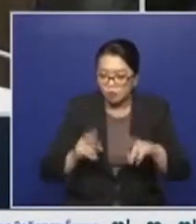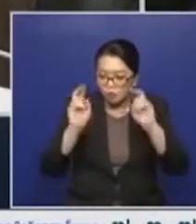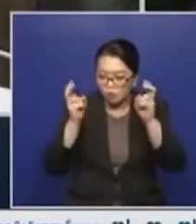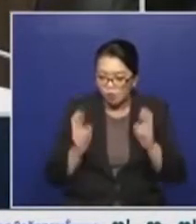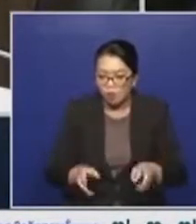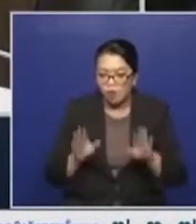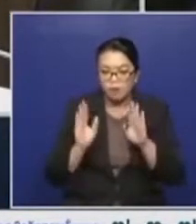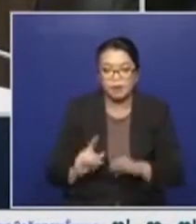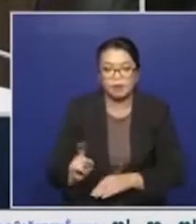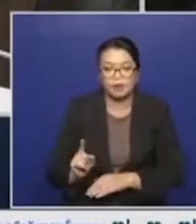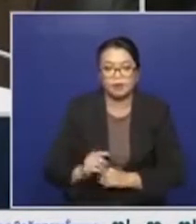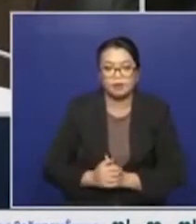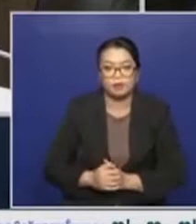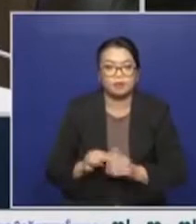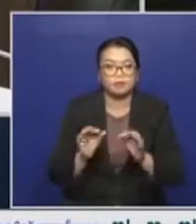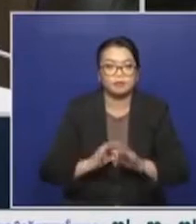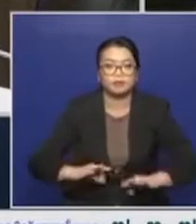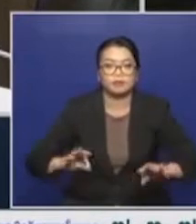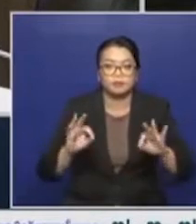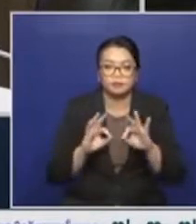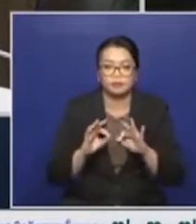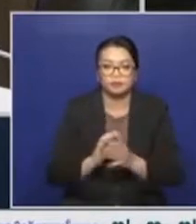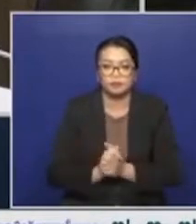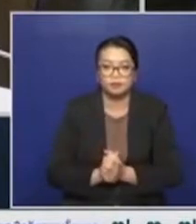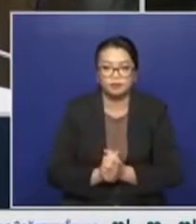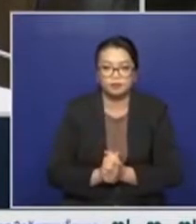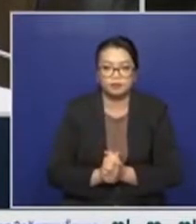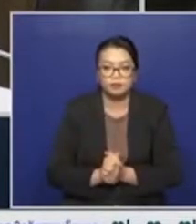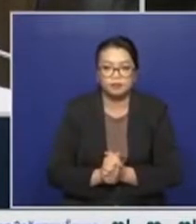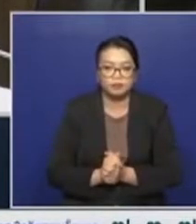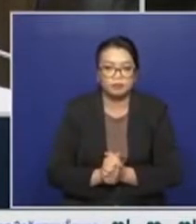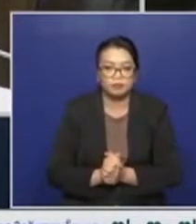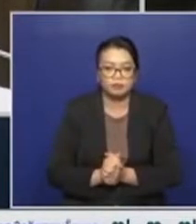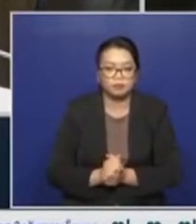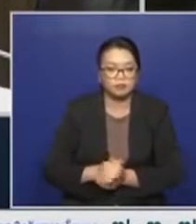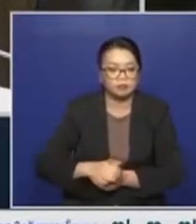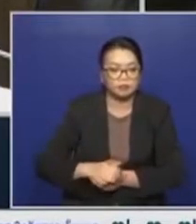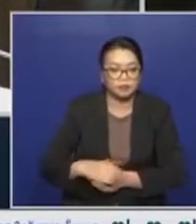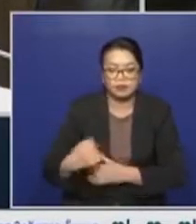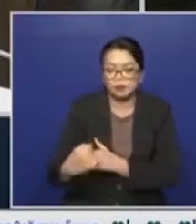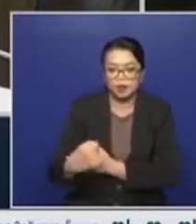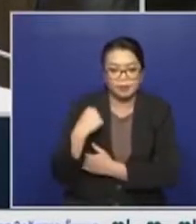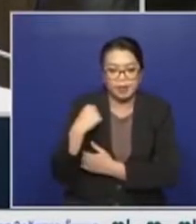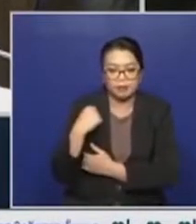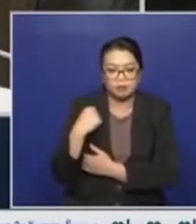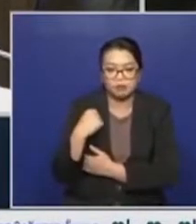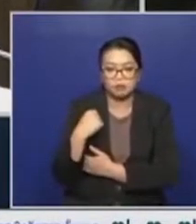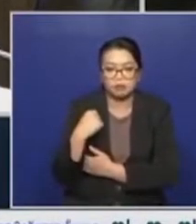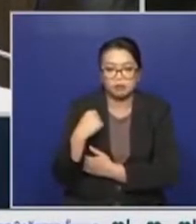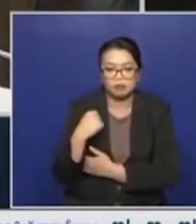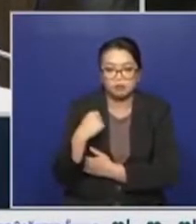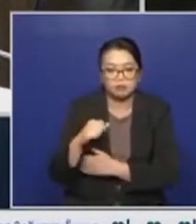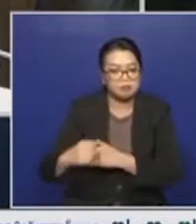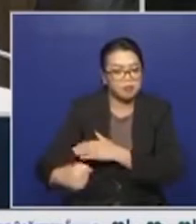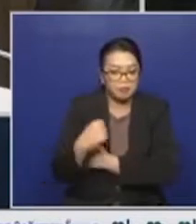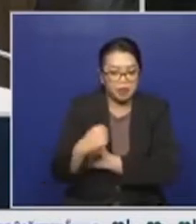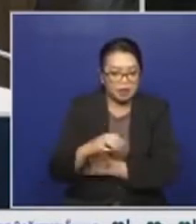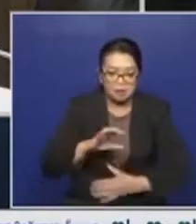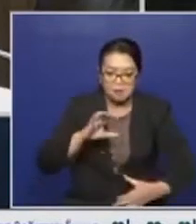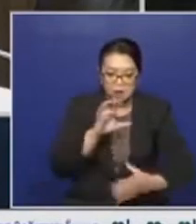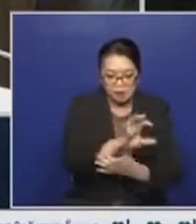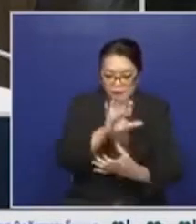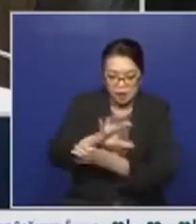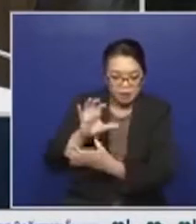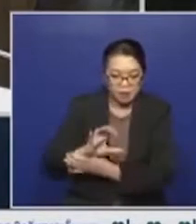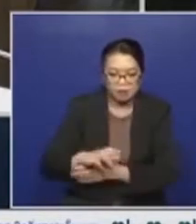บ้างที่สำคัญต้องเป็นพื้นที่ที่จะต้องไม่มีการใช้อำนาจดิบเถื่อนเพื่อบีบบังคับหรือข่ม